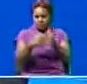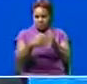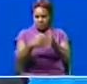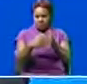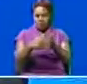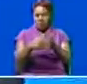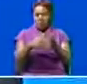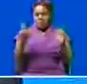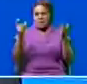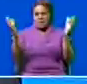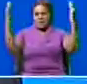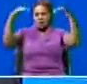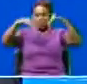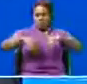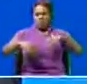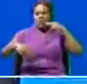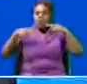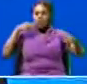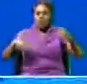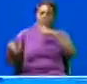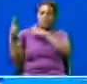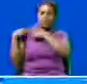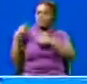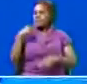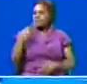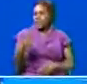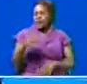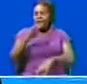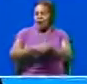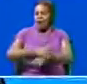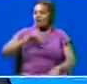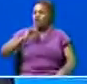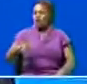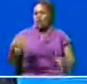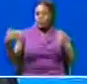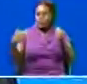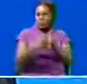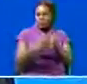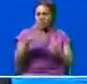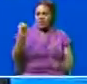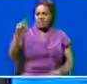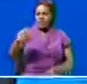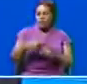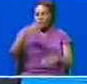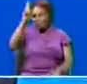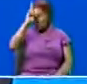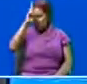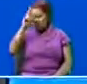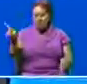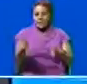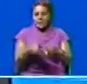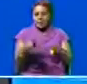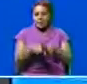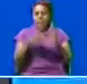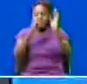kuwahotubia wanahabari. Usimamizi wa hoteli hiyo umedai kwamba ulipata amri ya kumzuia Mbugua kutoka kwa polisi, na kama anavyoarifu